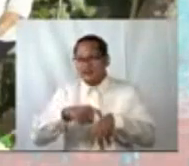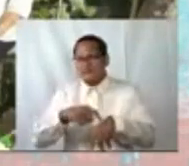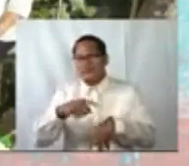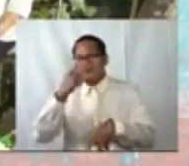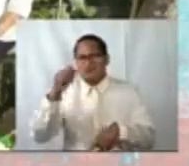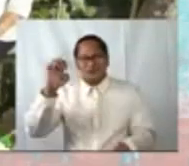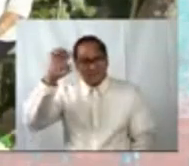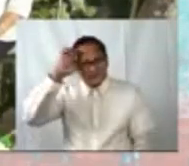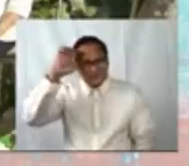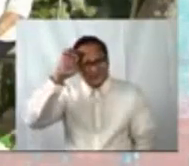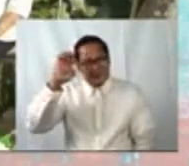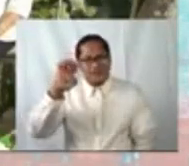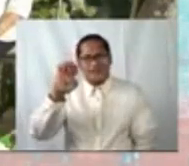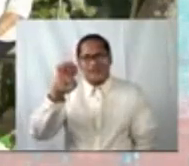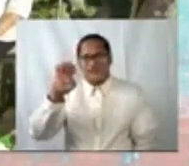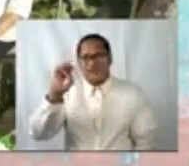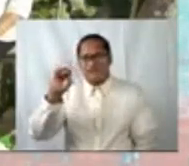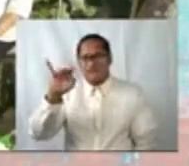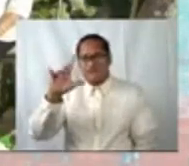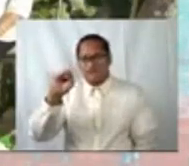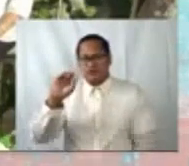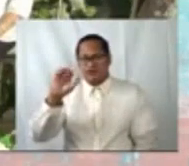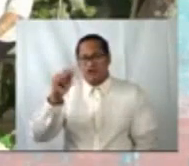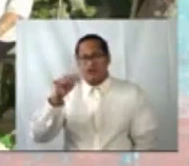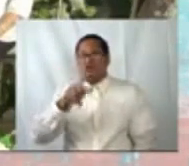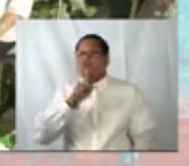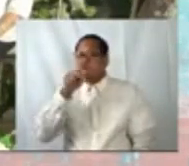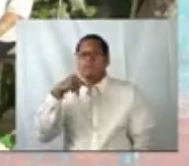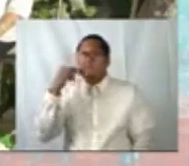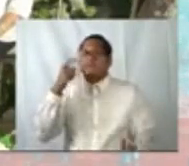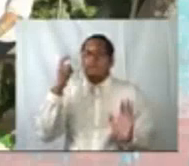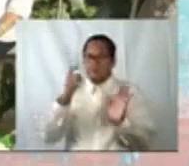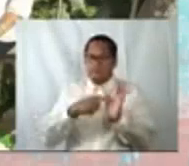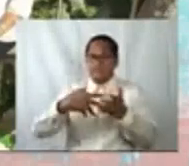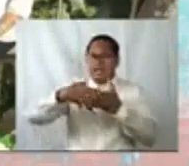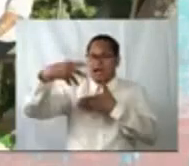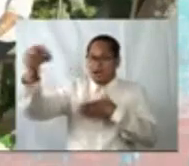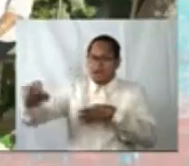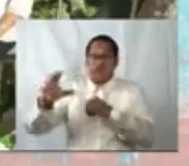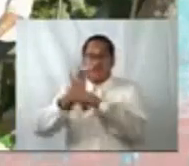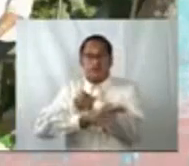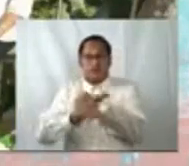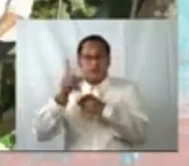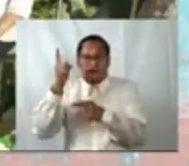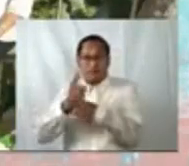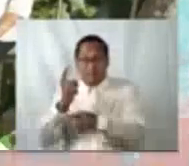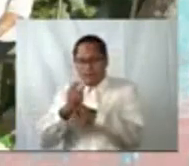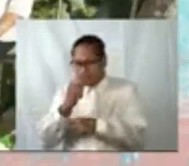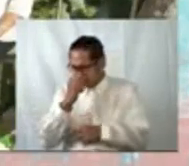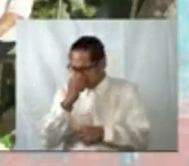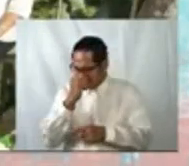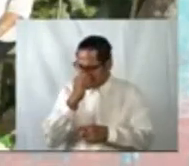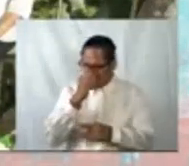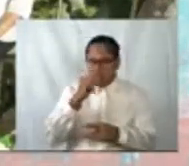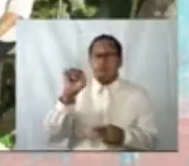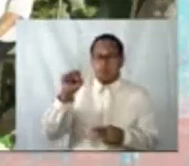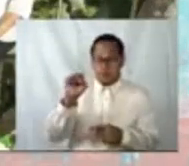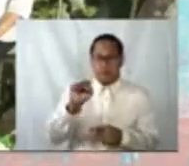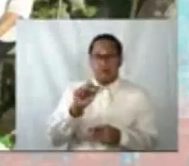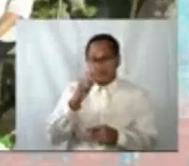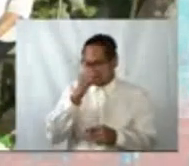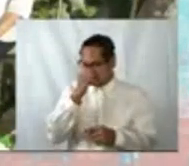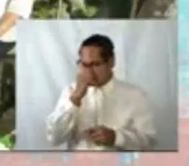Aguinaldo hindi na recognized outside the country. Tama ba yun, Professor Chow Chua? Hindi po siya na-recognized.